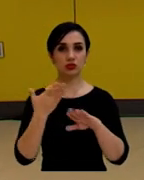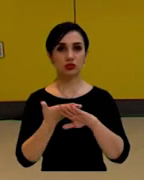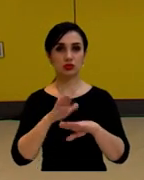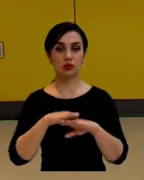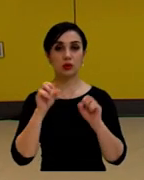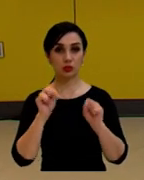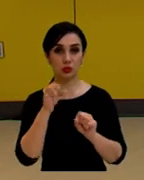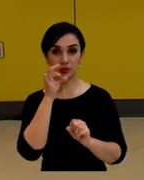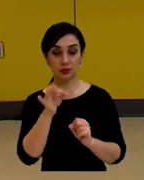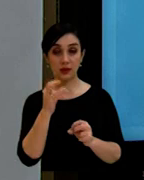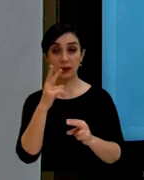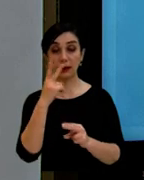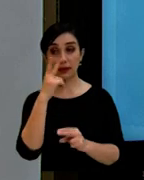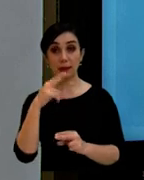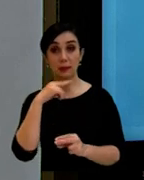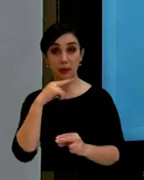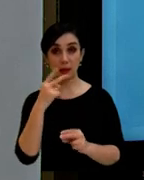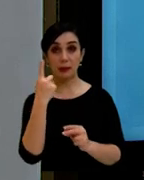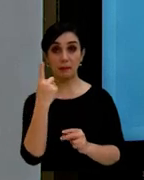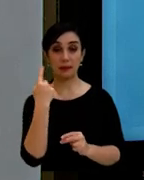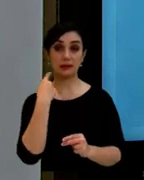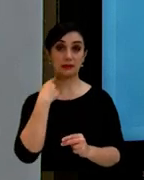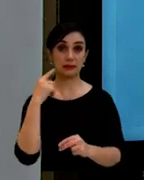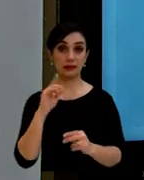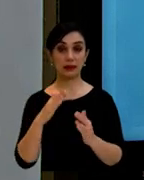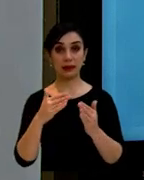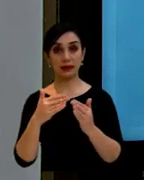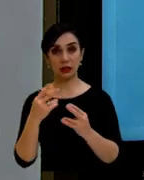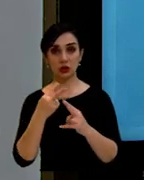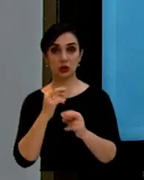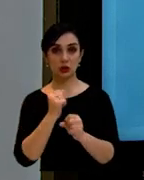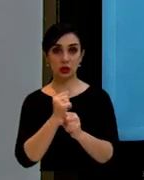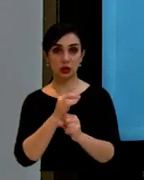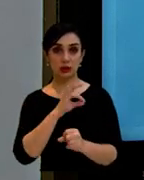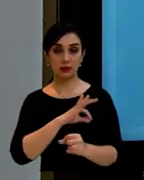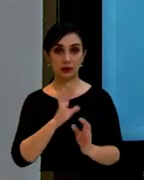bergan bo'lsangiz, bir degan sondan keyin ishlatildi.